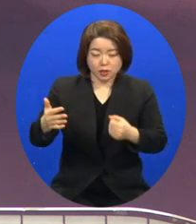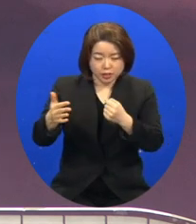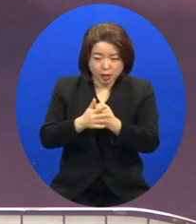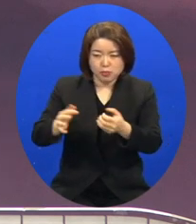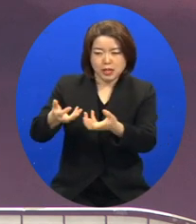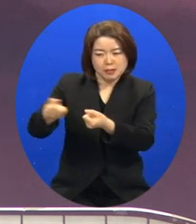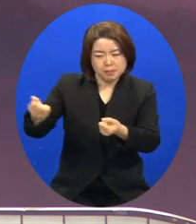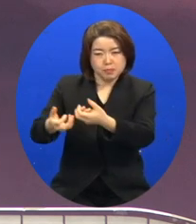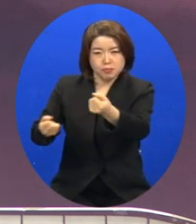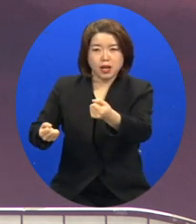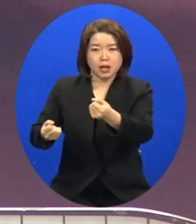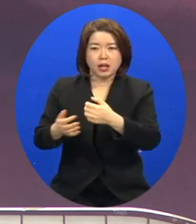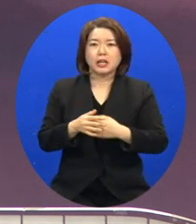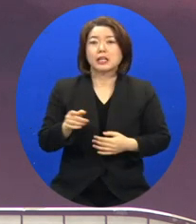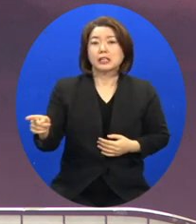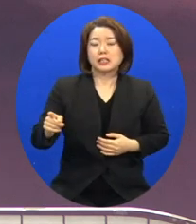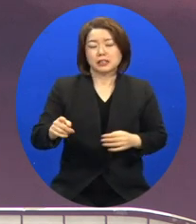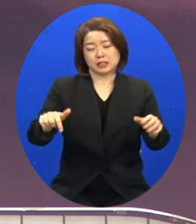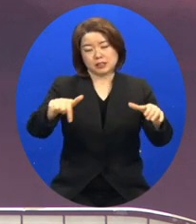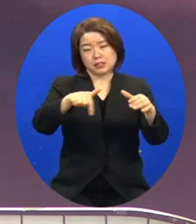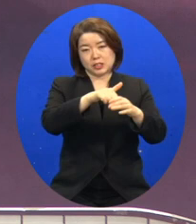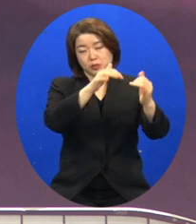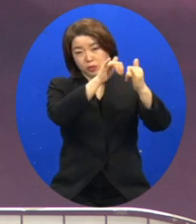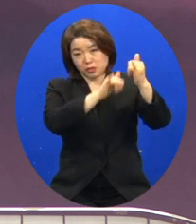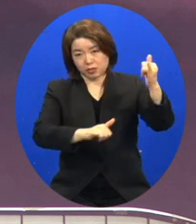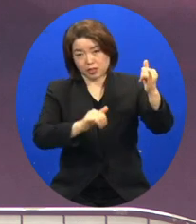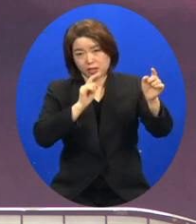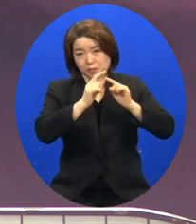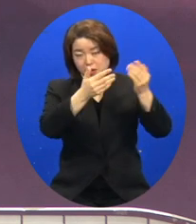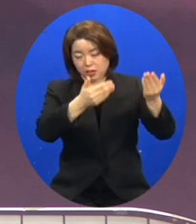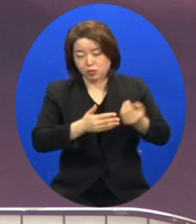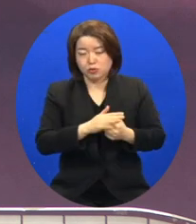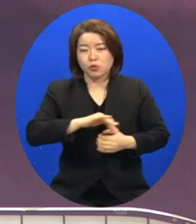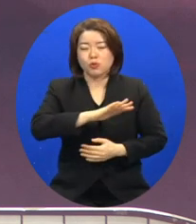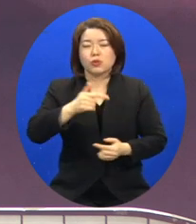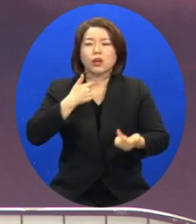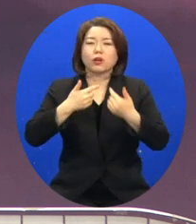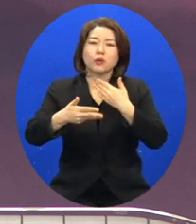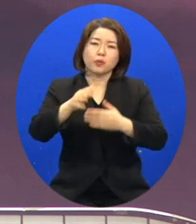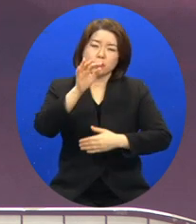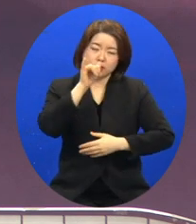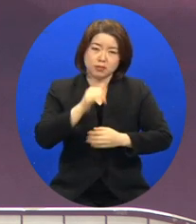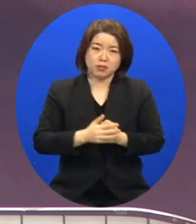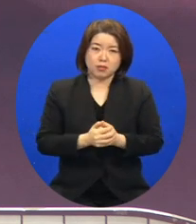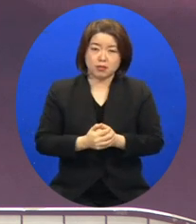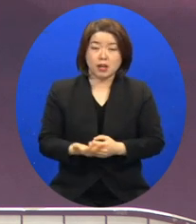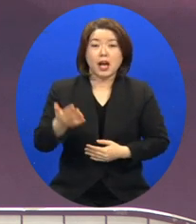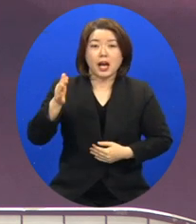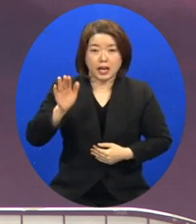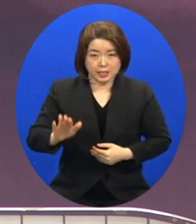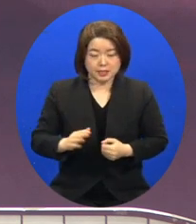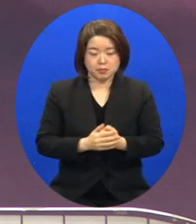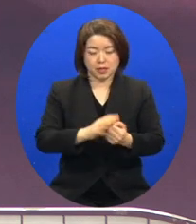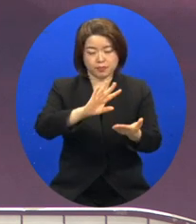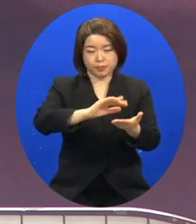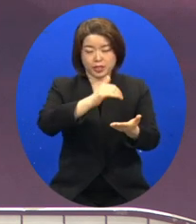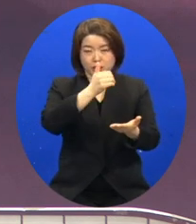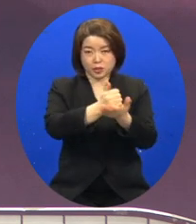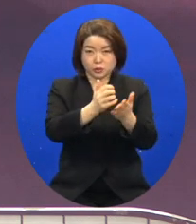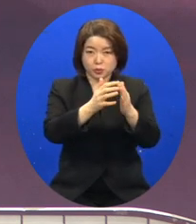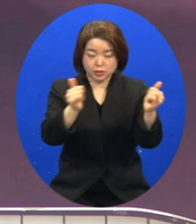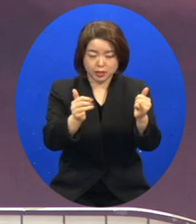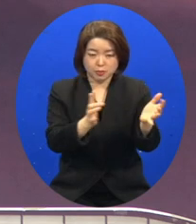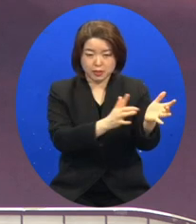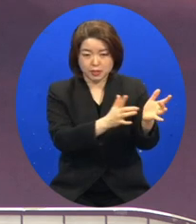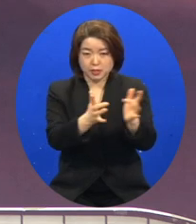그것은 기독교 역사가 말해주고 우리가 지금 겪고 있는 일입니다 그러나 그리스 인들이 인격 이신 예수